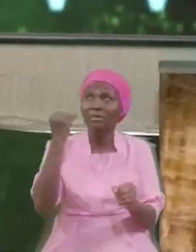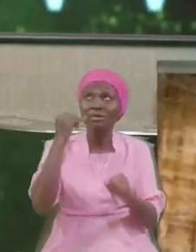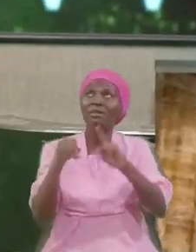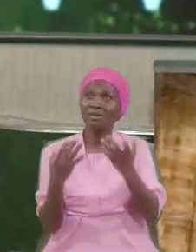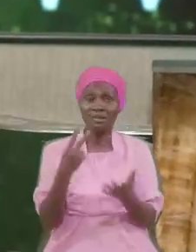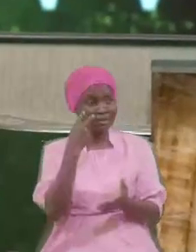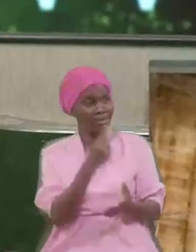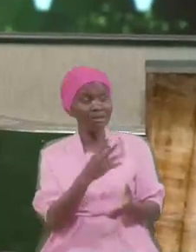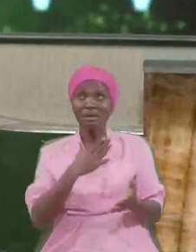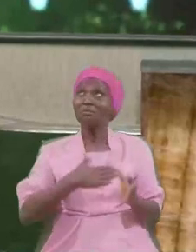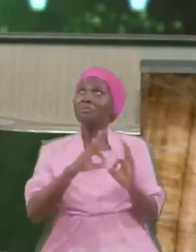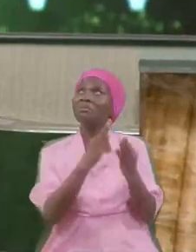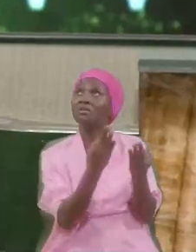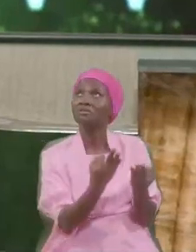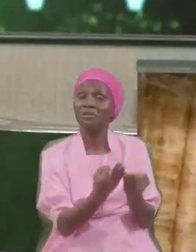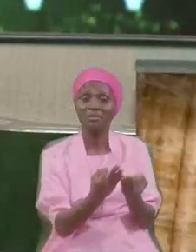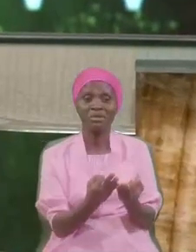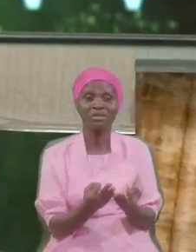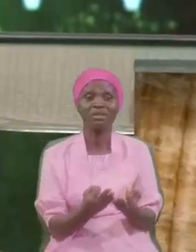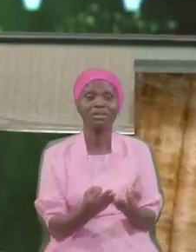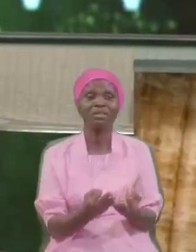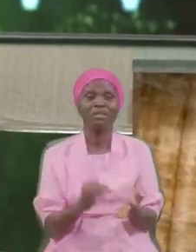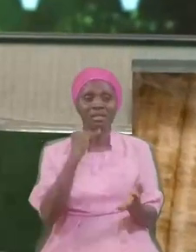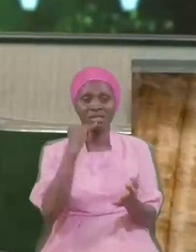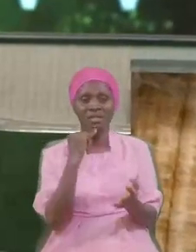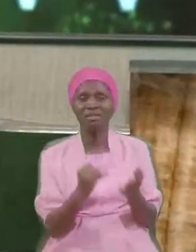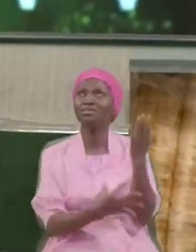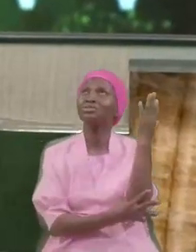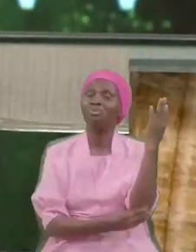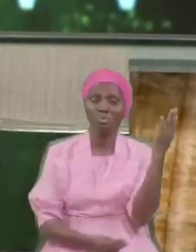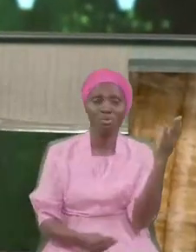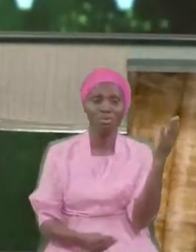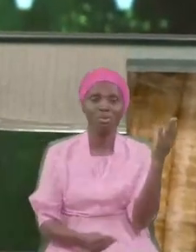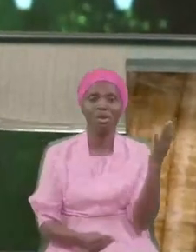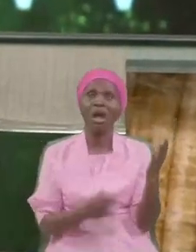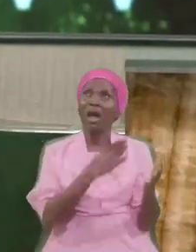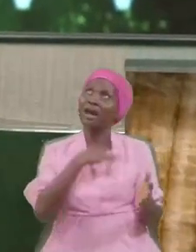ma famille est la plus pauvre en Manassé et je suis le